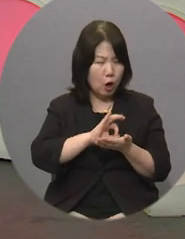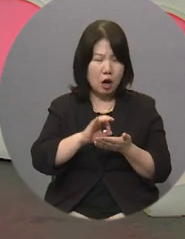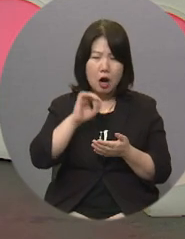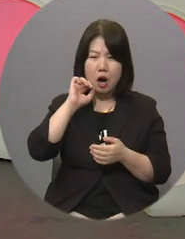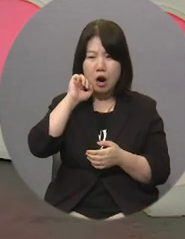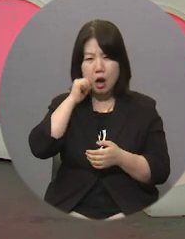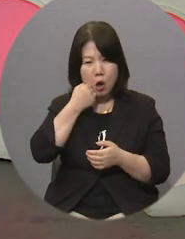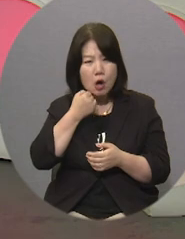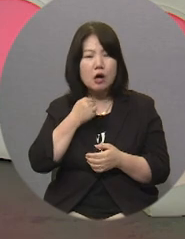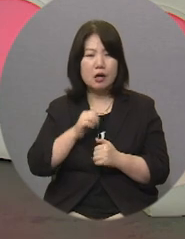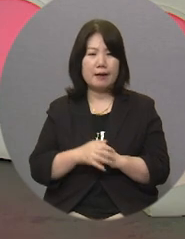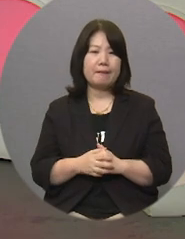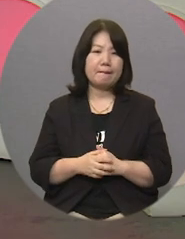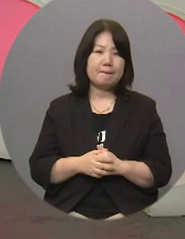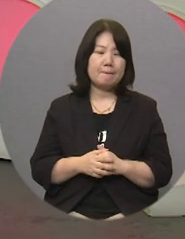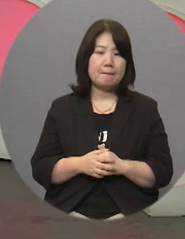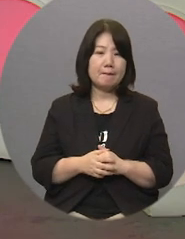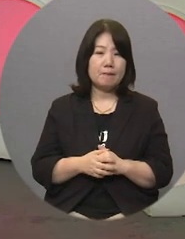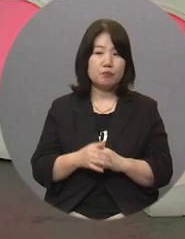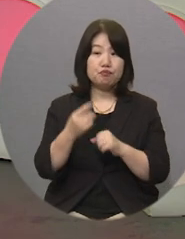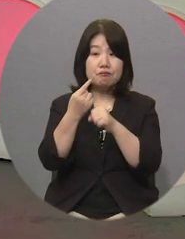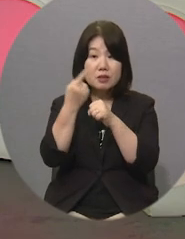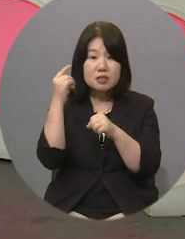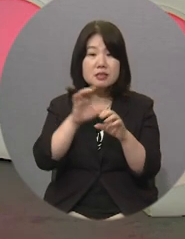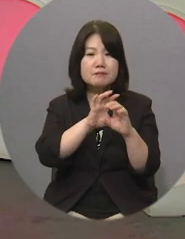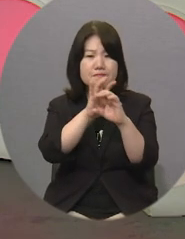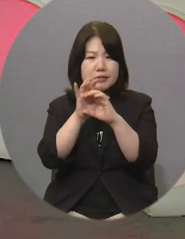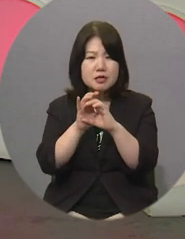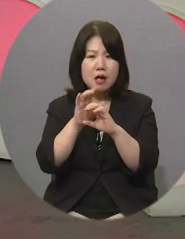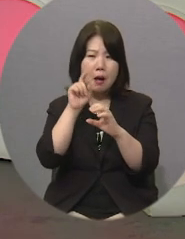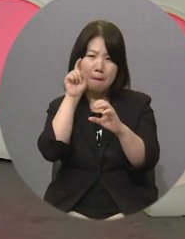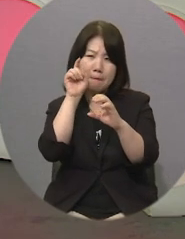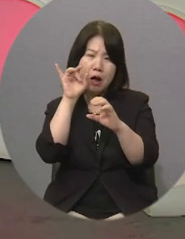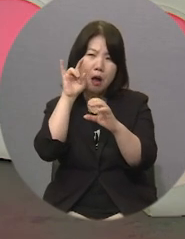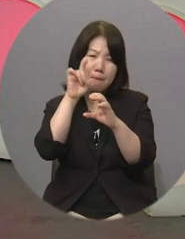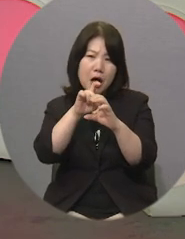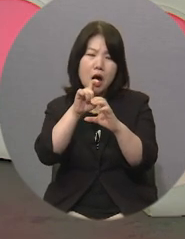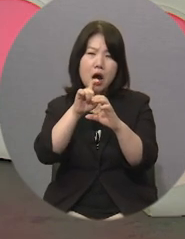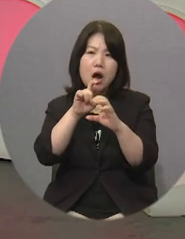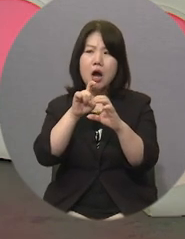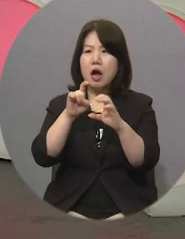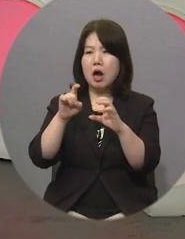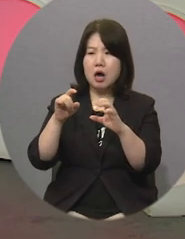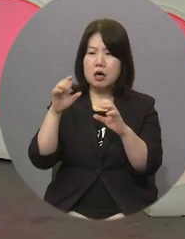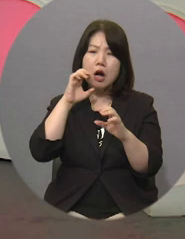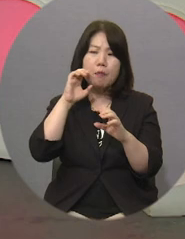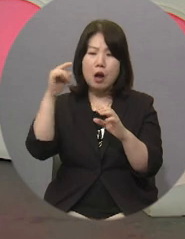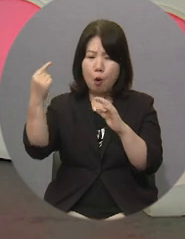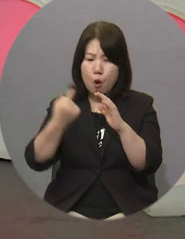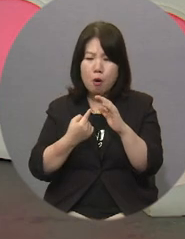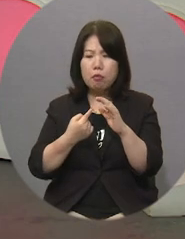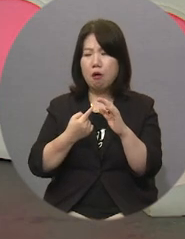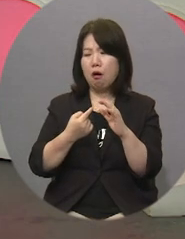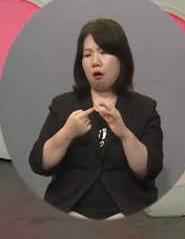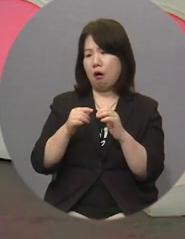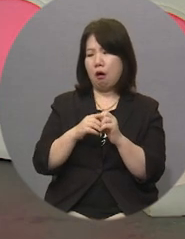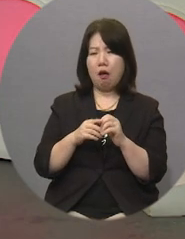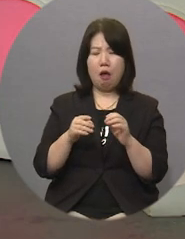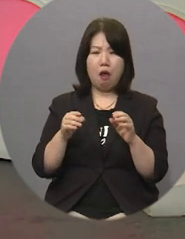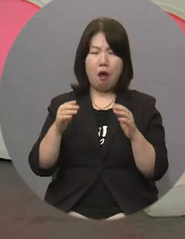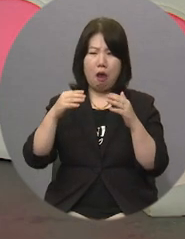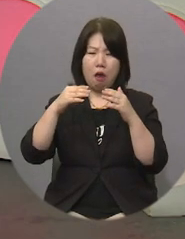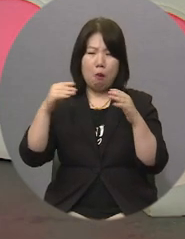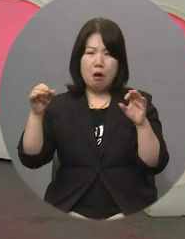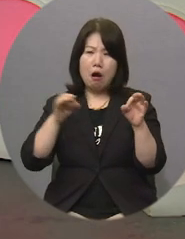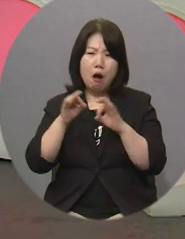없었습니다. 지난해 코로나19 확진자가 카페를 다녀가면서 이모는